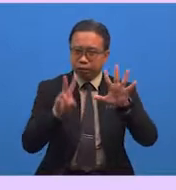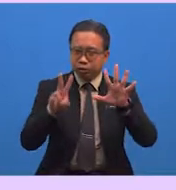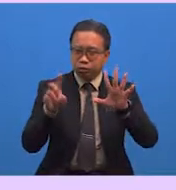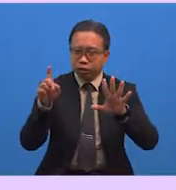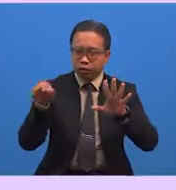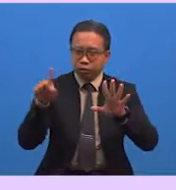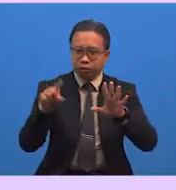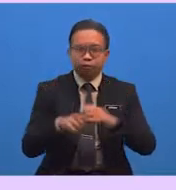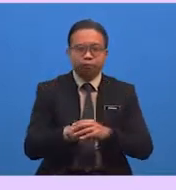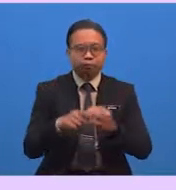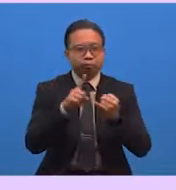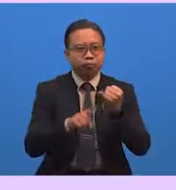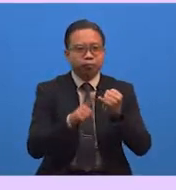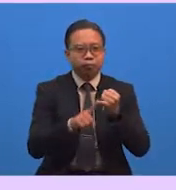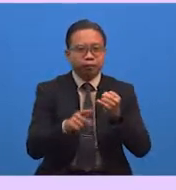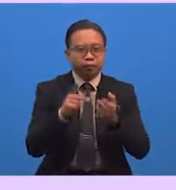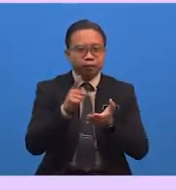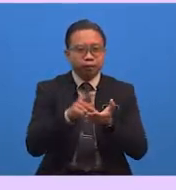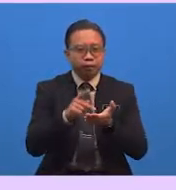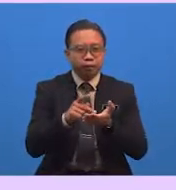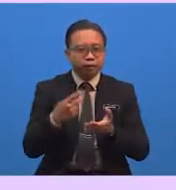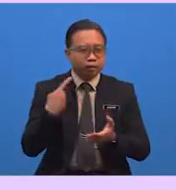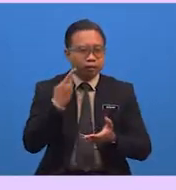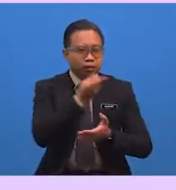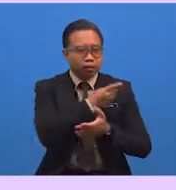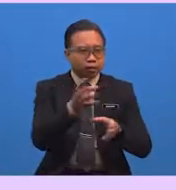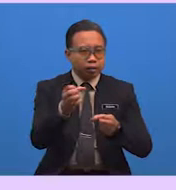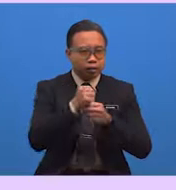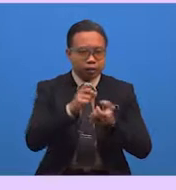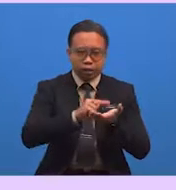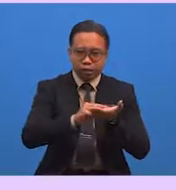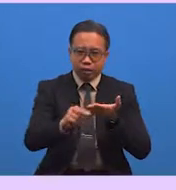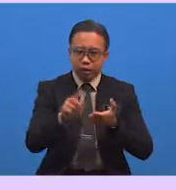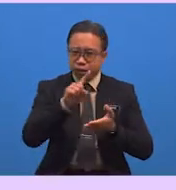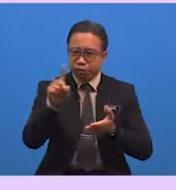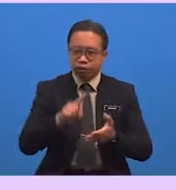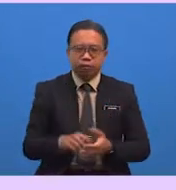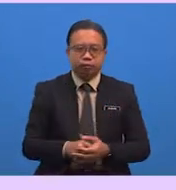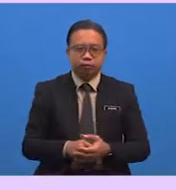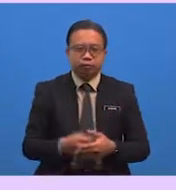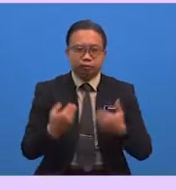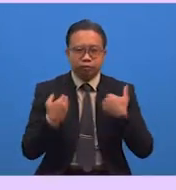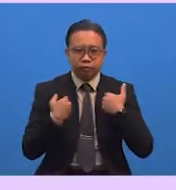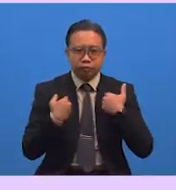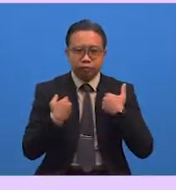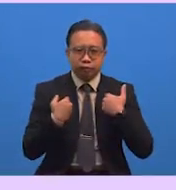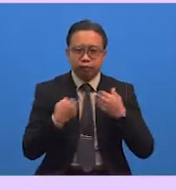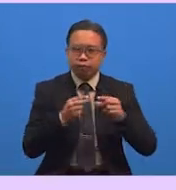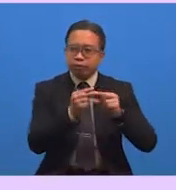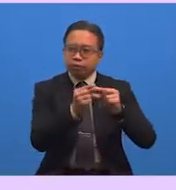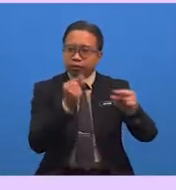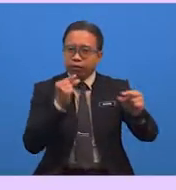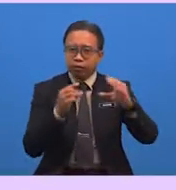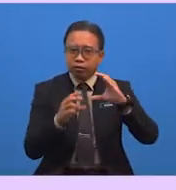darjah. Terakhir, kita cuba dapatkan nilai Z. Didapati garis